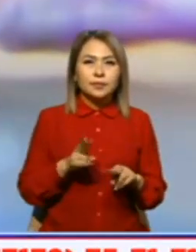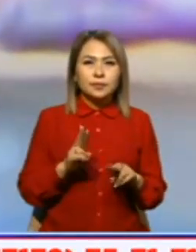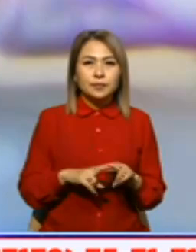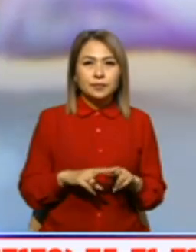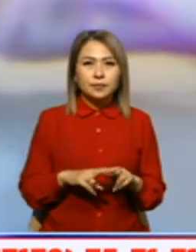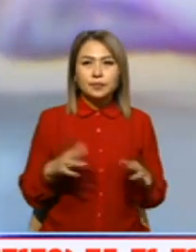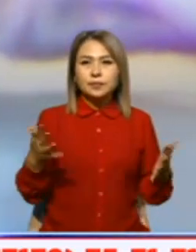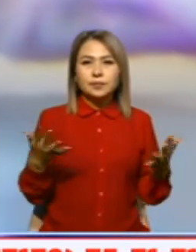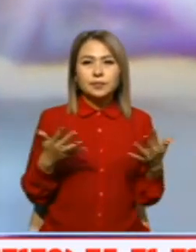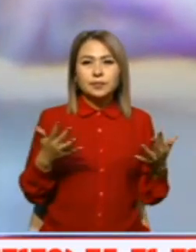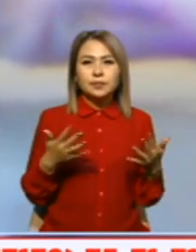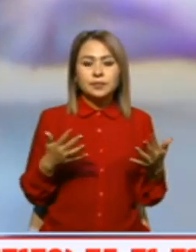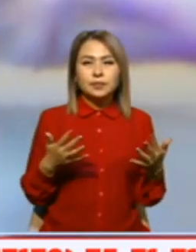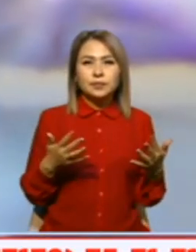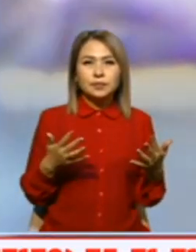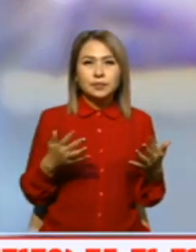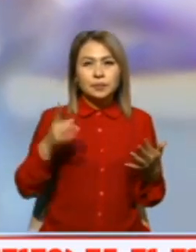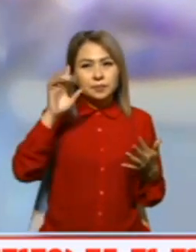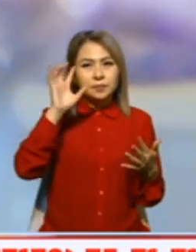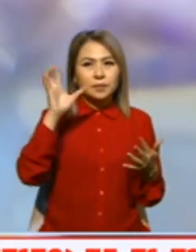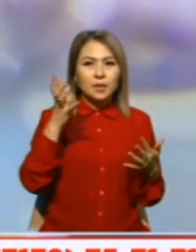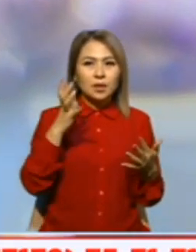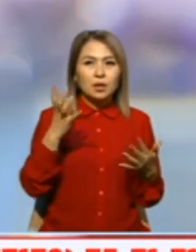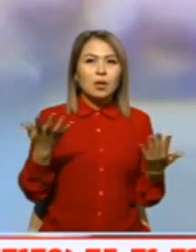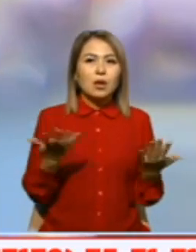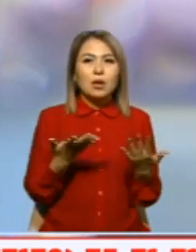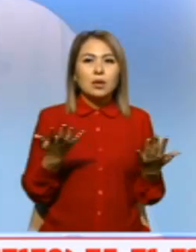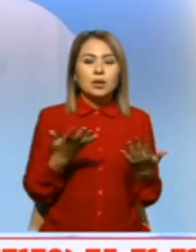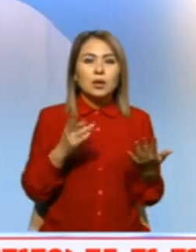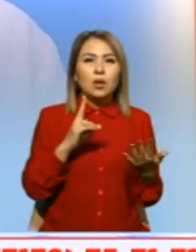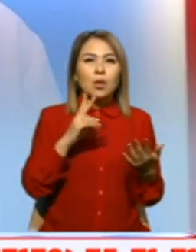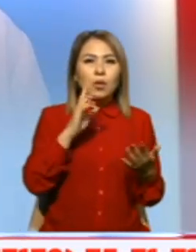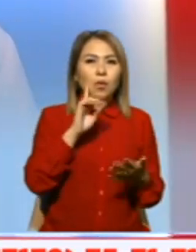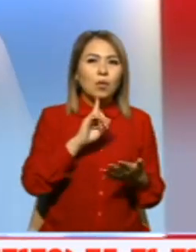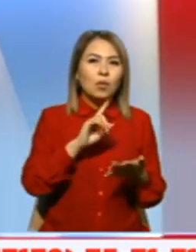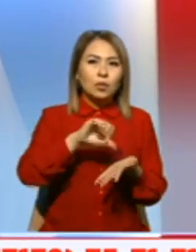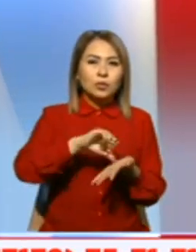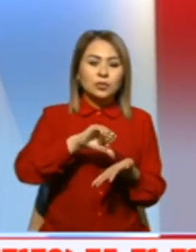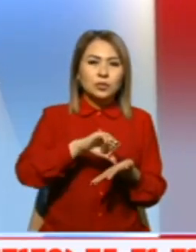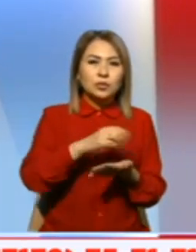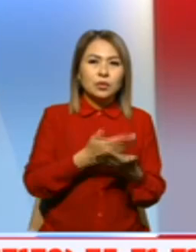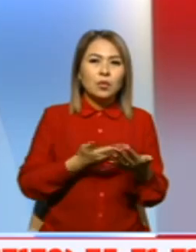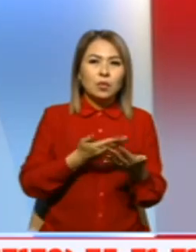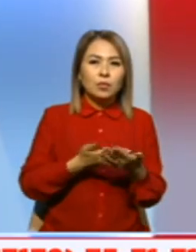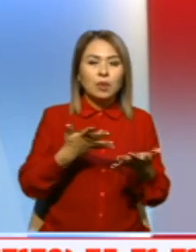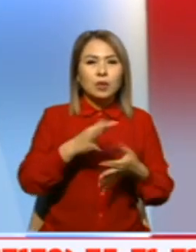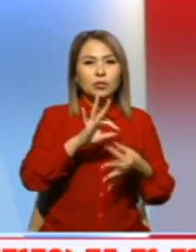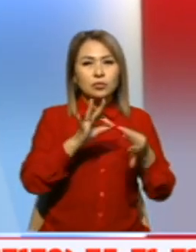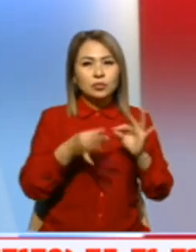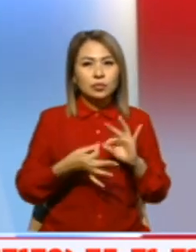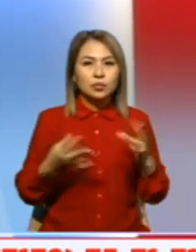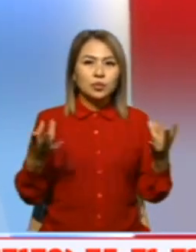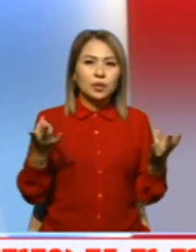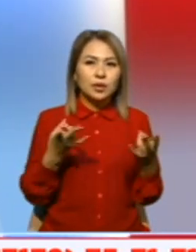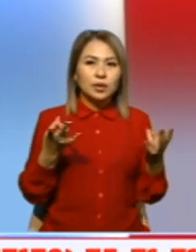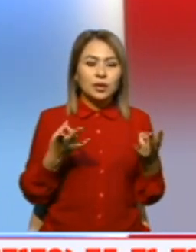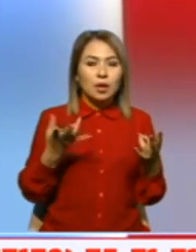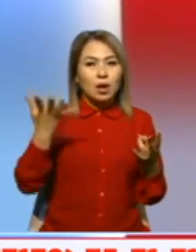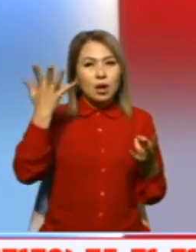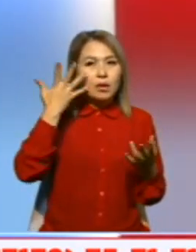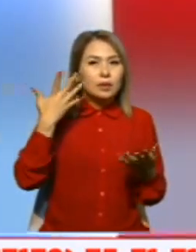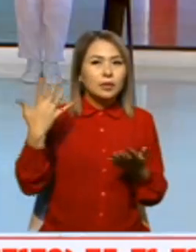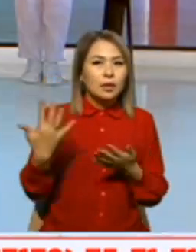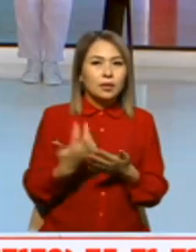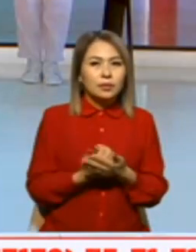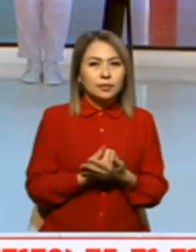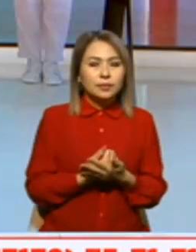қолданылады? Соны психологтың да мысалы консилиумға қатысу керек, өйткені анаға түсіндіру керек. Егер де анықталған жағдайда.